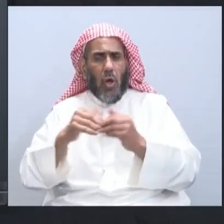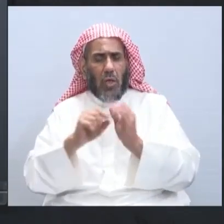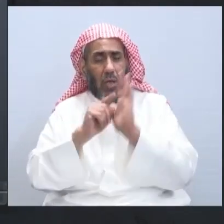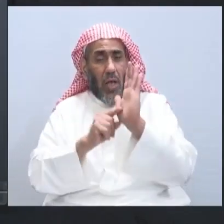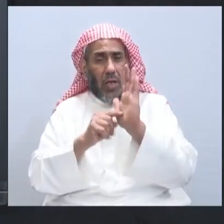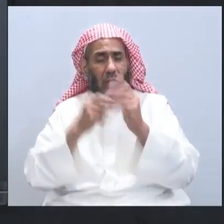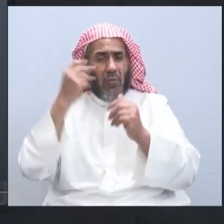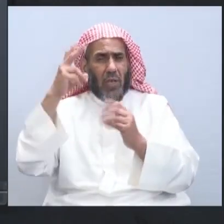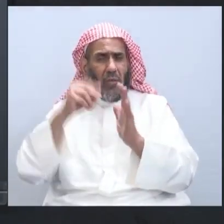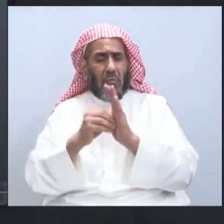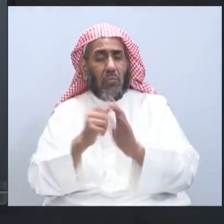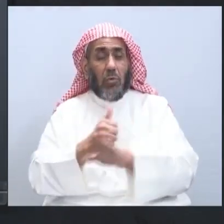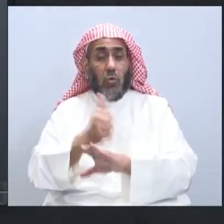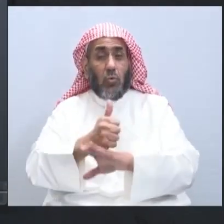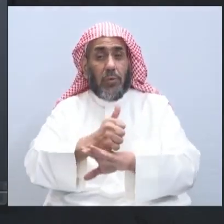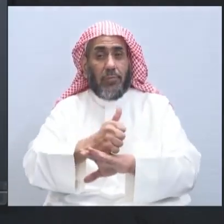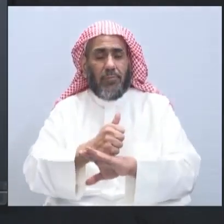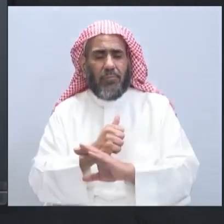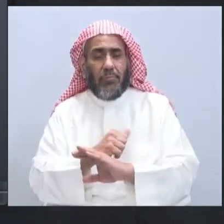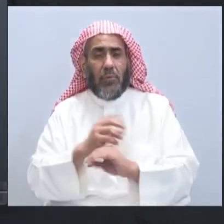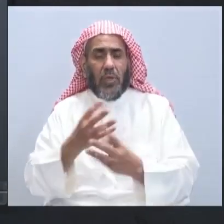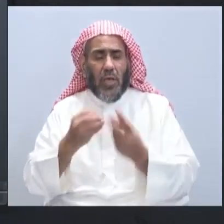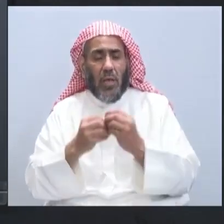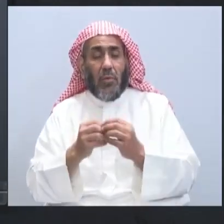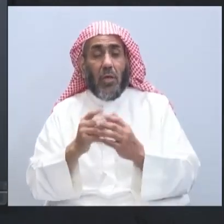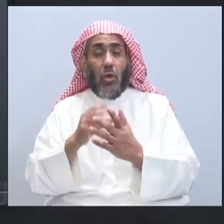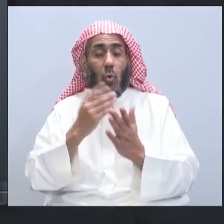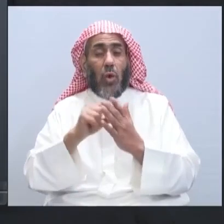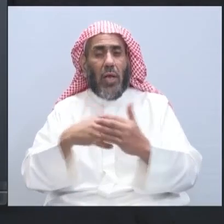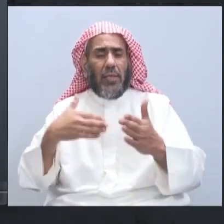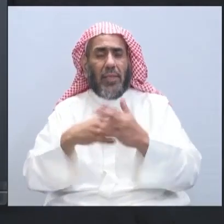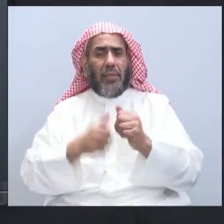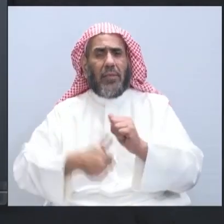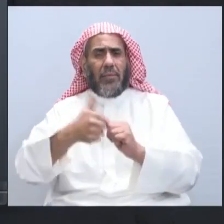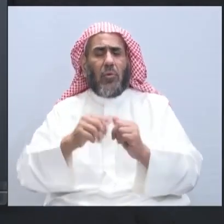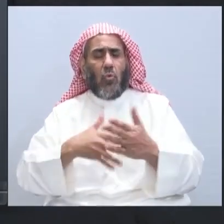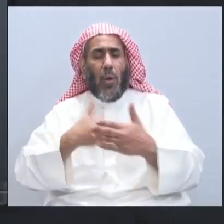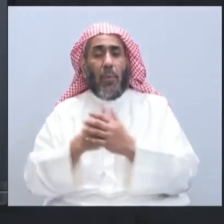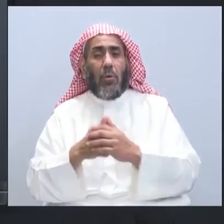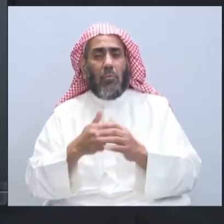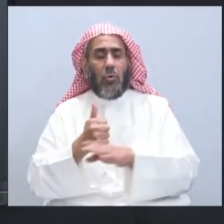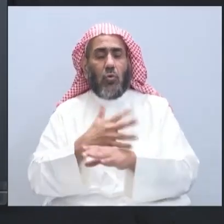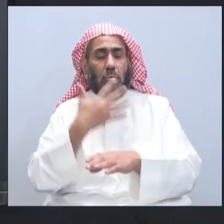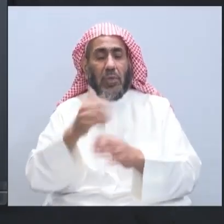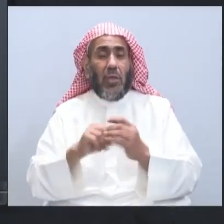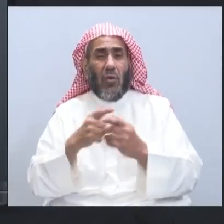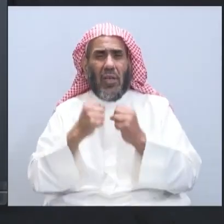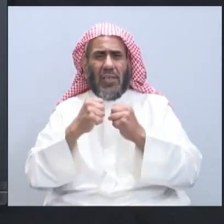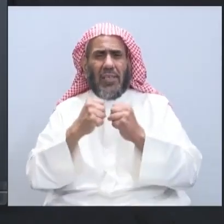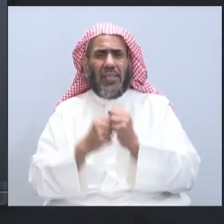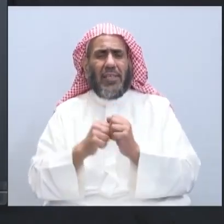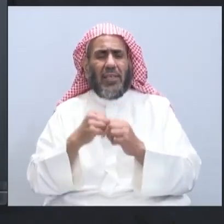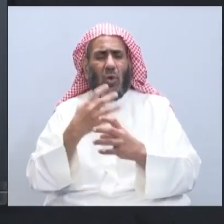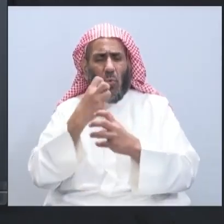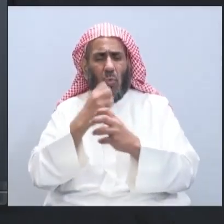فكرته كيف يعرض الفكره باسلوب يعني جاذب للقراء حتى يستطيع ان يعبر وايضا باسلوب بسيط لا يكون فيها هذاك